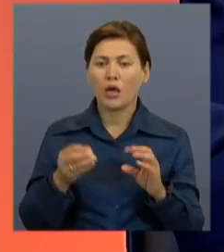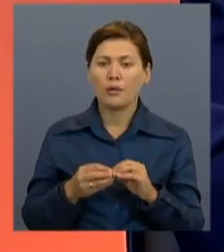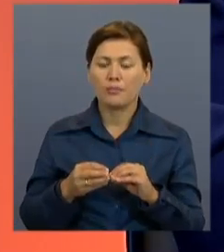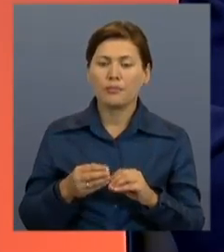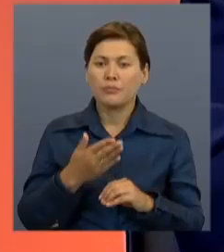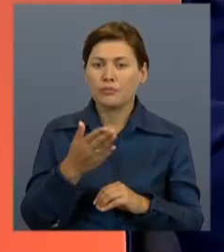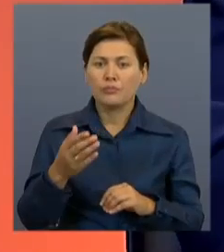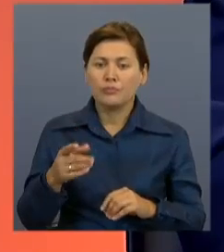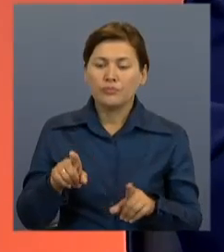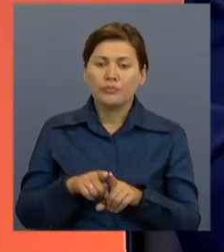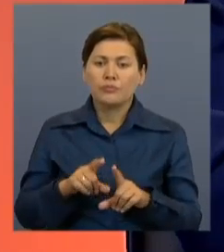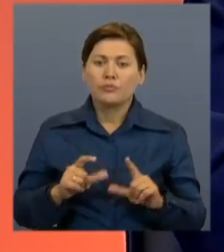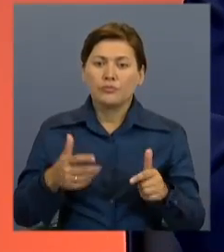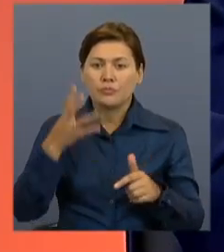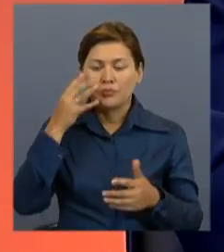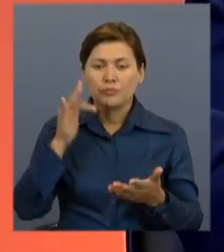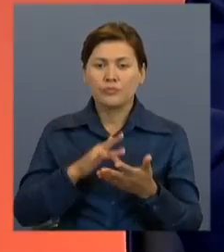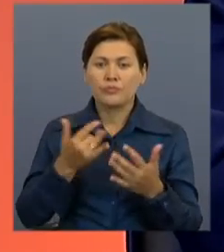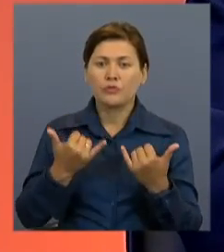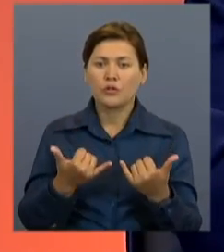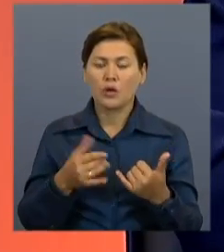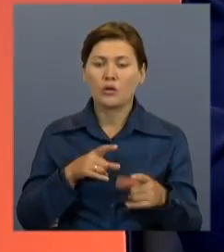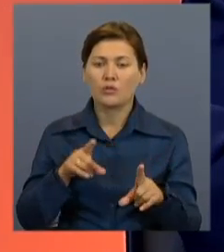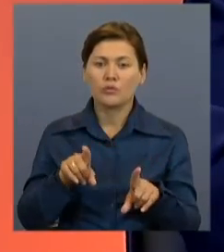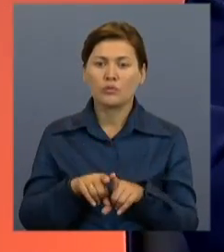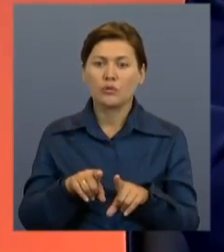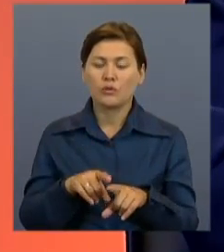осы түсімдердің ішіндегі Алматы қаласының бүгінгі үлес салмағы